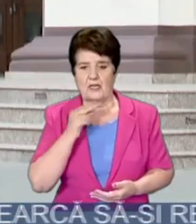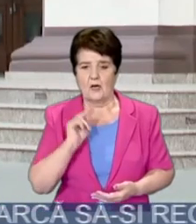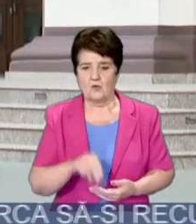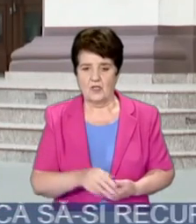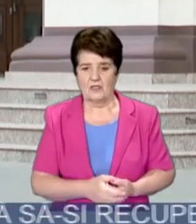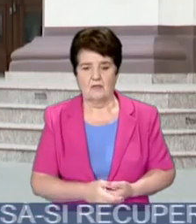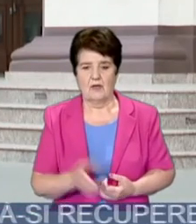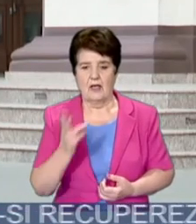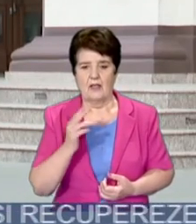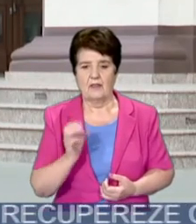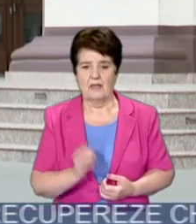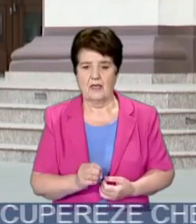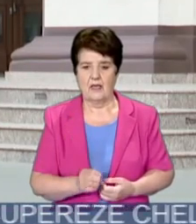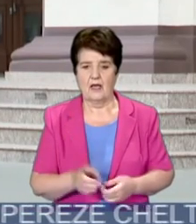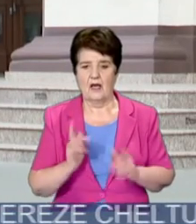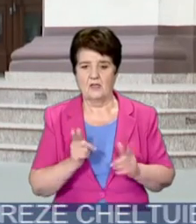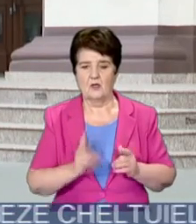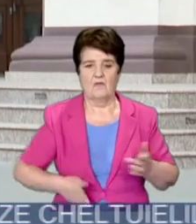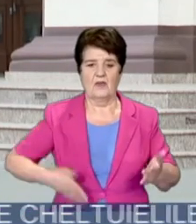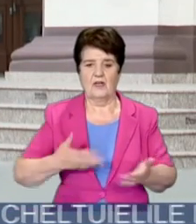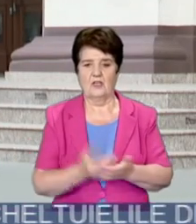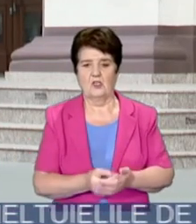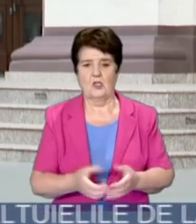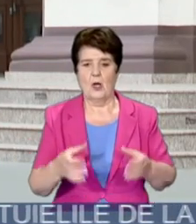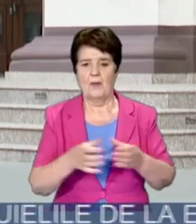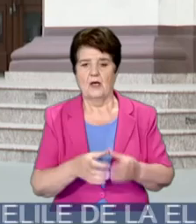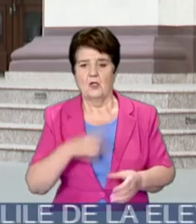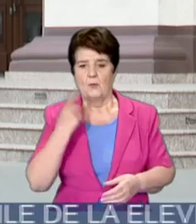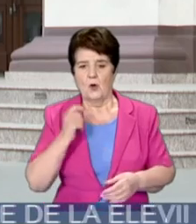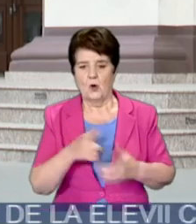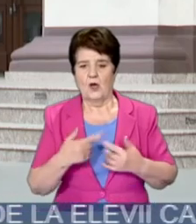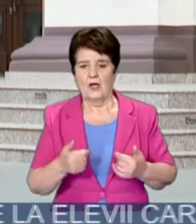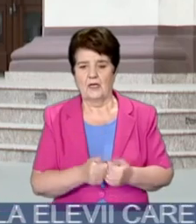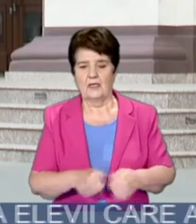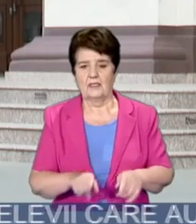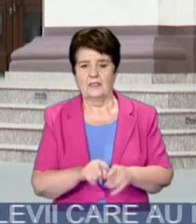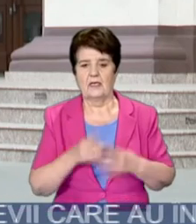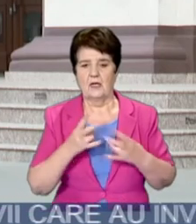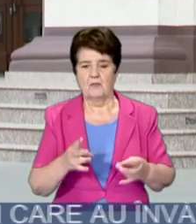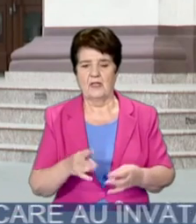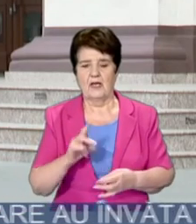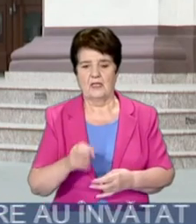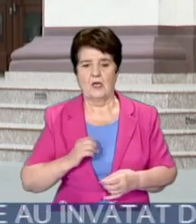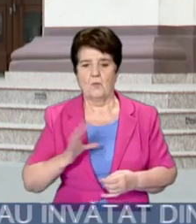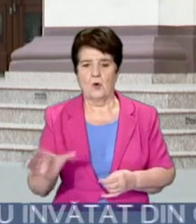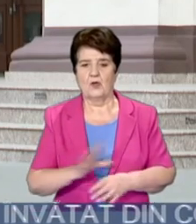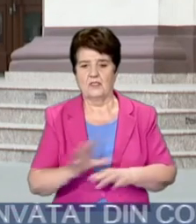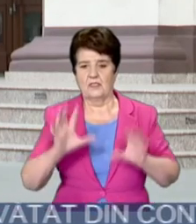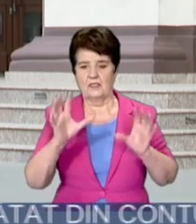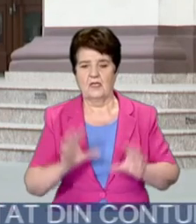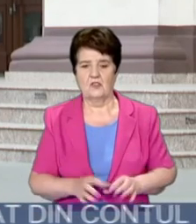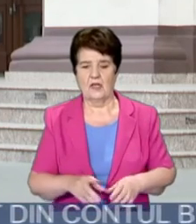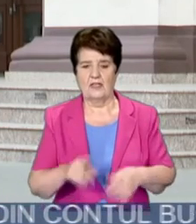de acceptarea finanțării partidului politic de către o organizație criminală, de îmbogățire ilicită și de